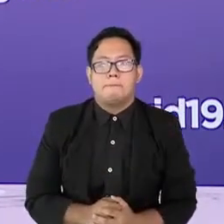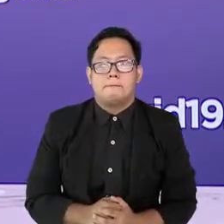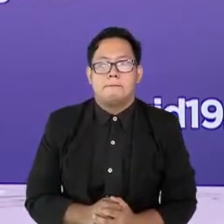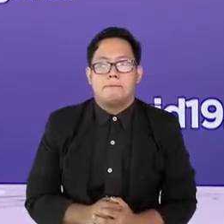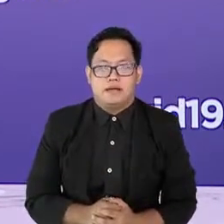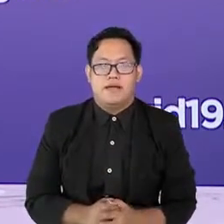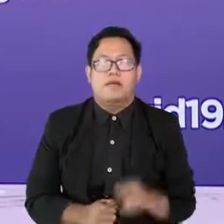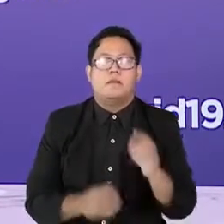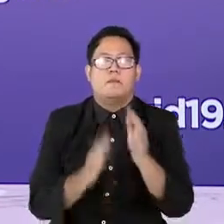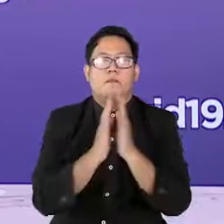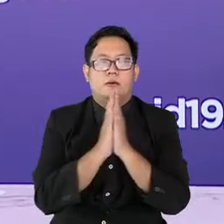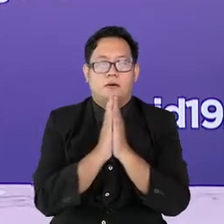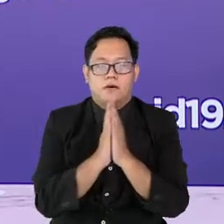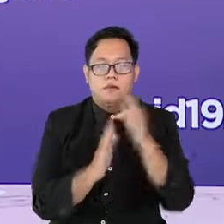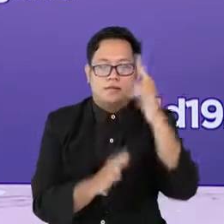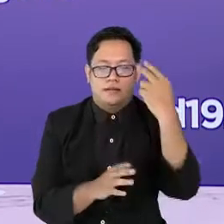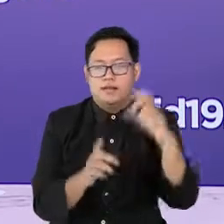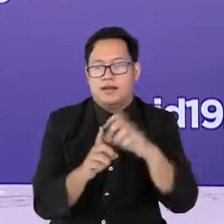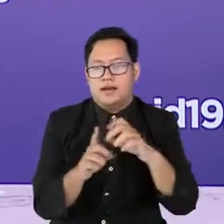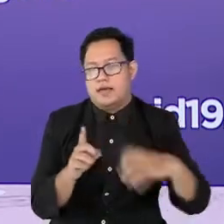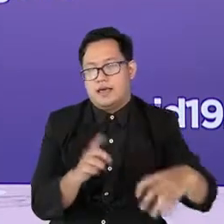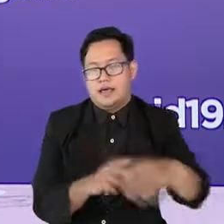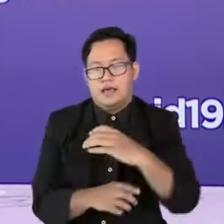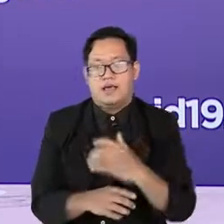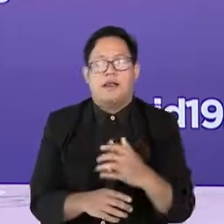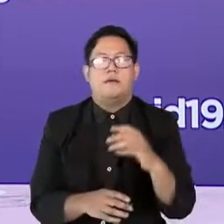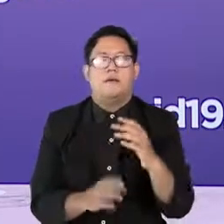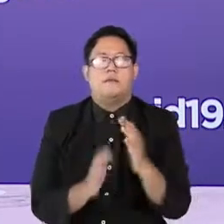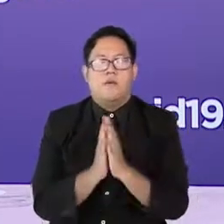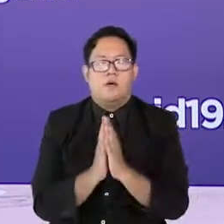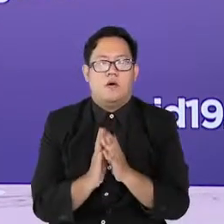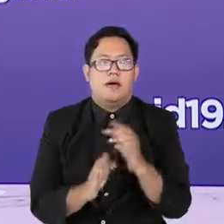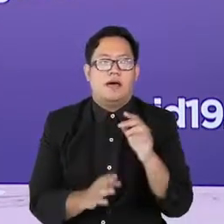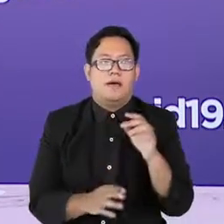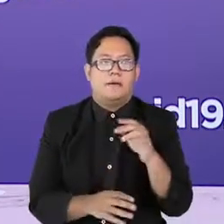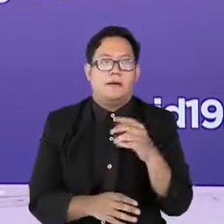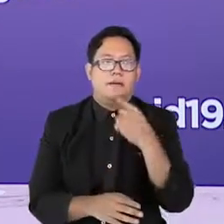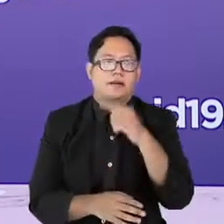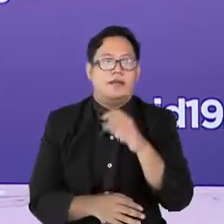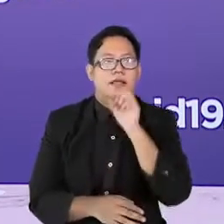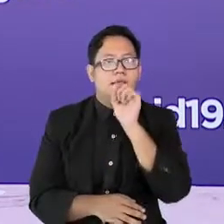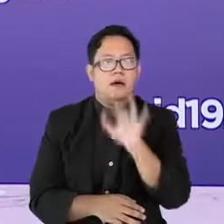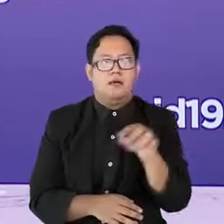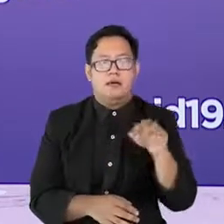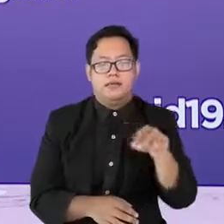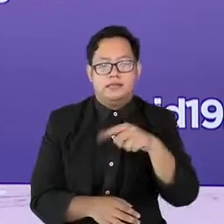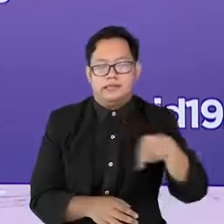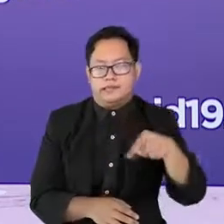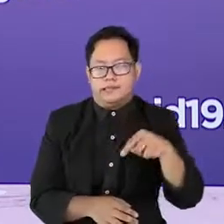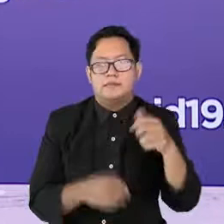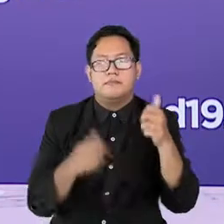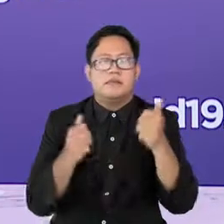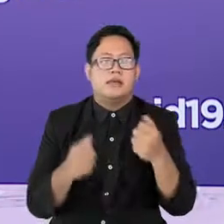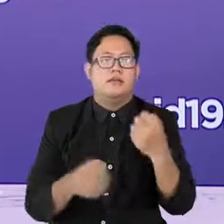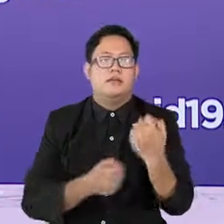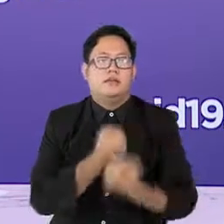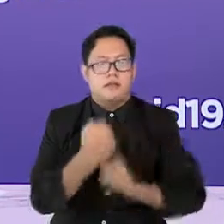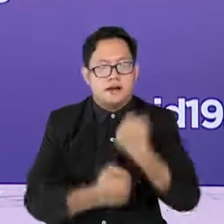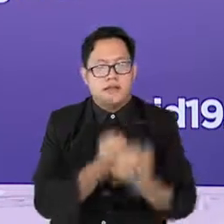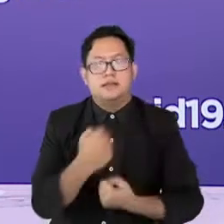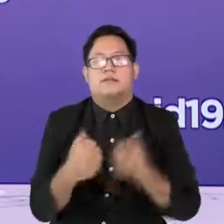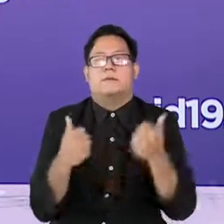kepada pemerintah daerah dapat segera arahan ini dilaksanakan dengan baik Hai pemerintah terus